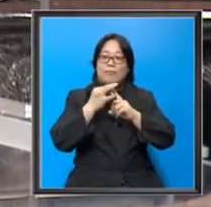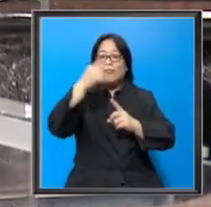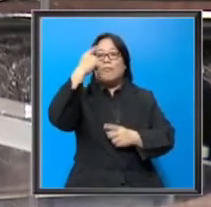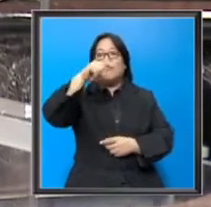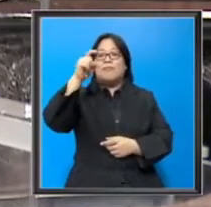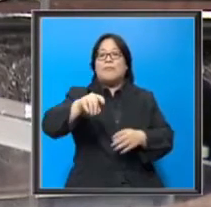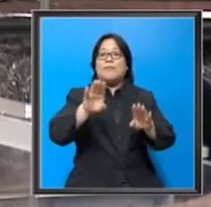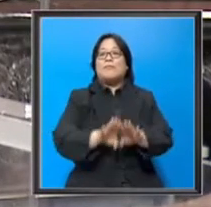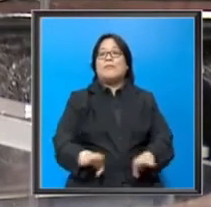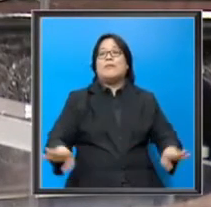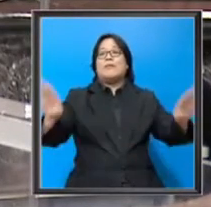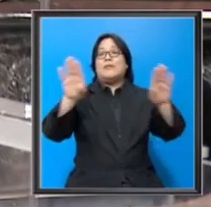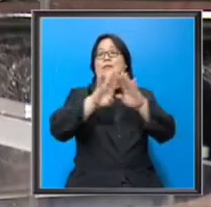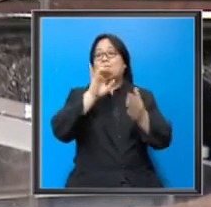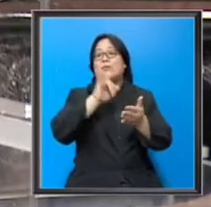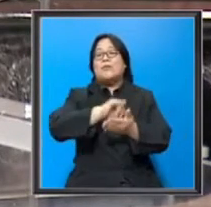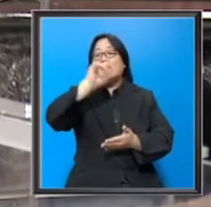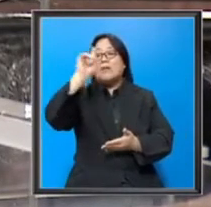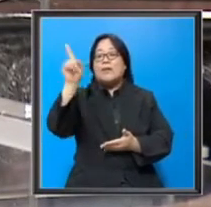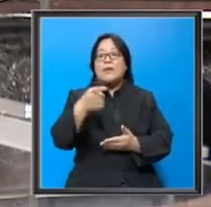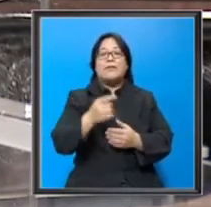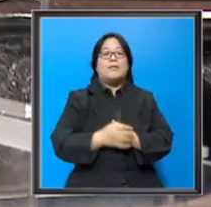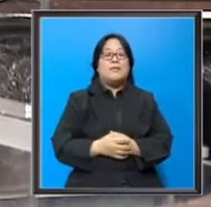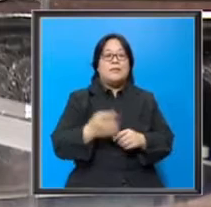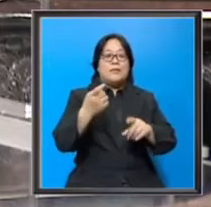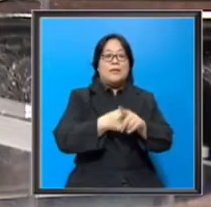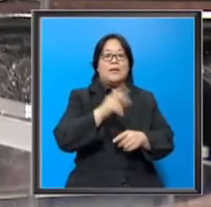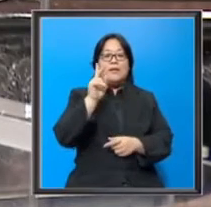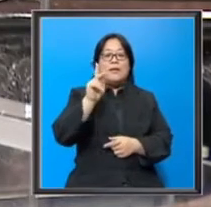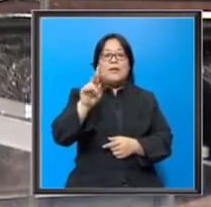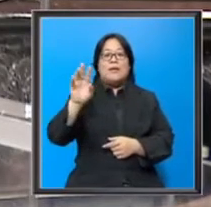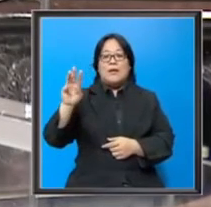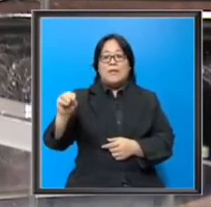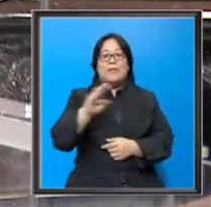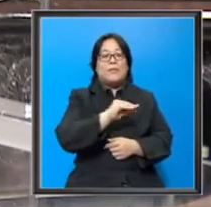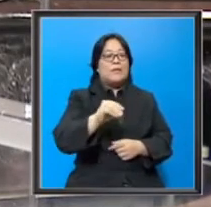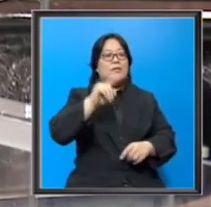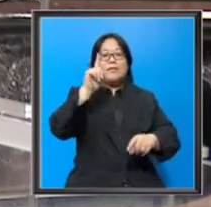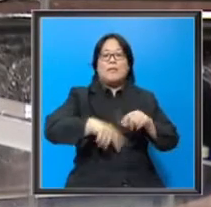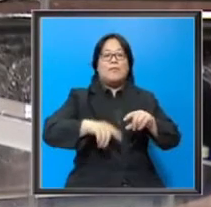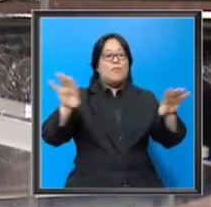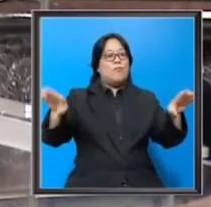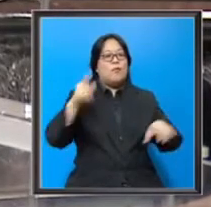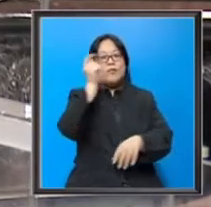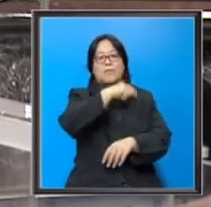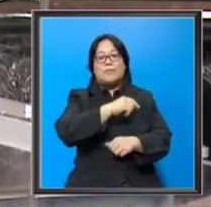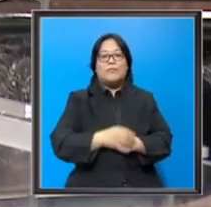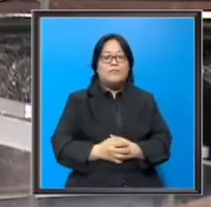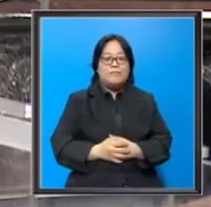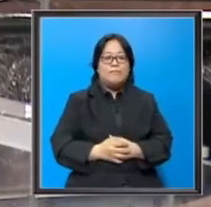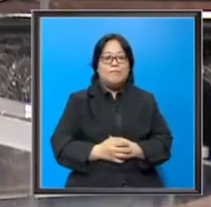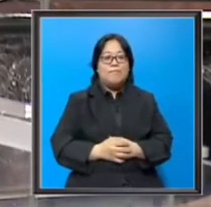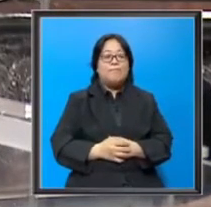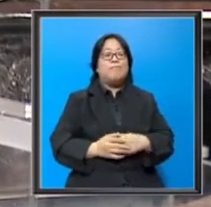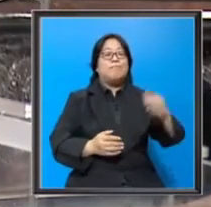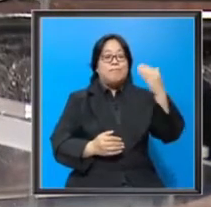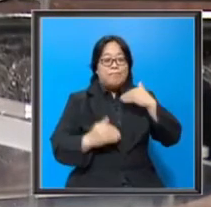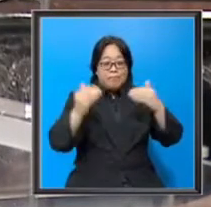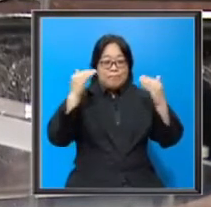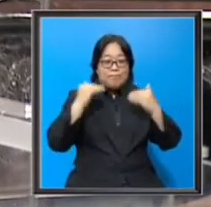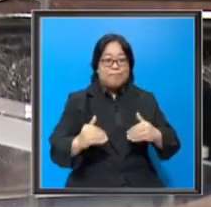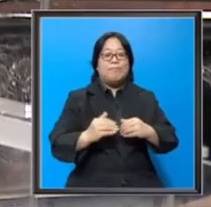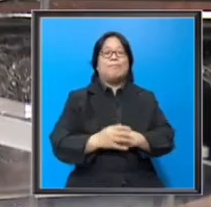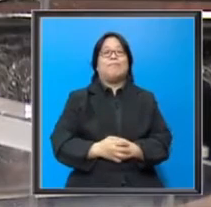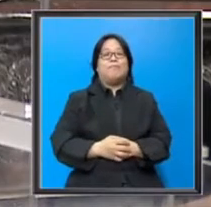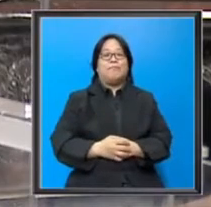memastikan berita tersebut hanya dikeluarkan oleh hymn dan tidak boleh dipalsukan yang kedua ukuran